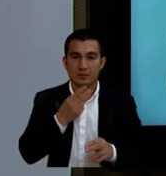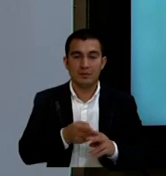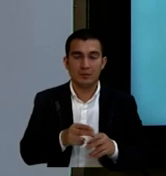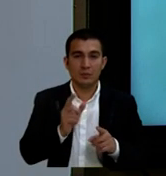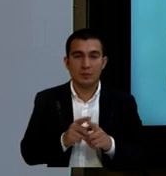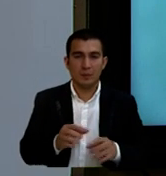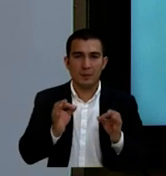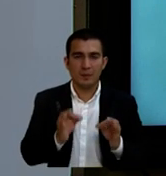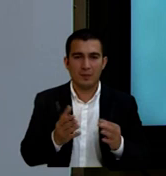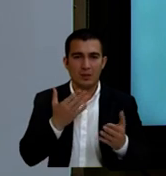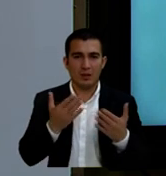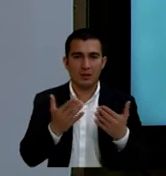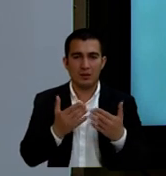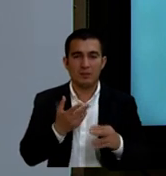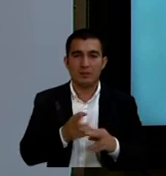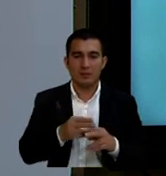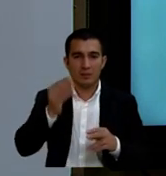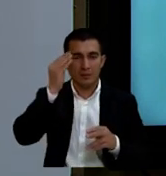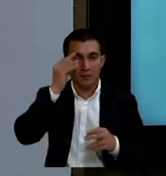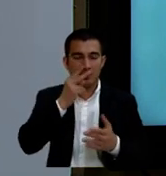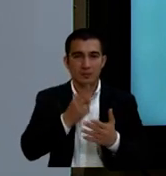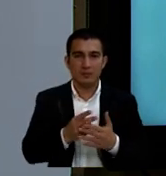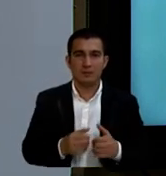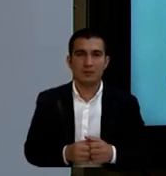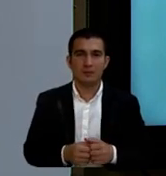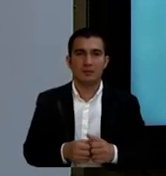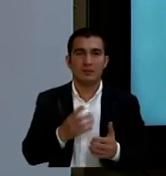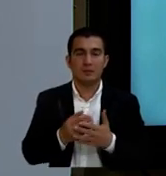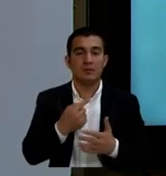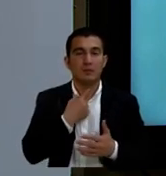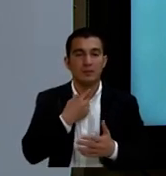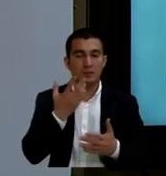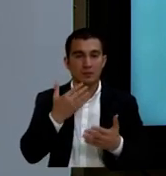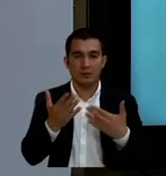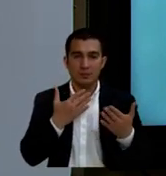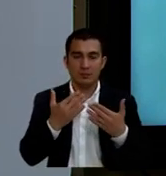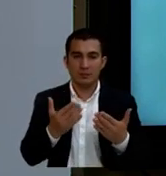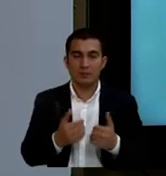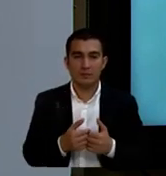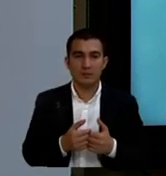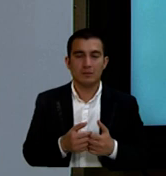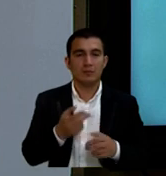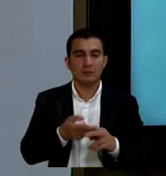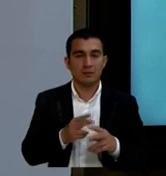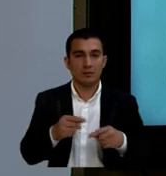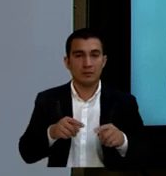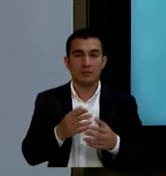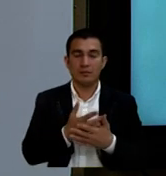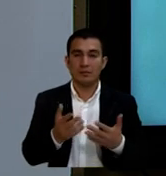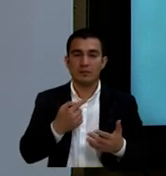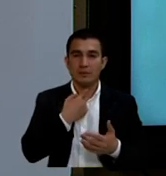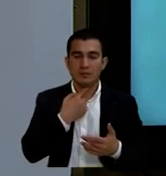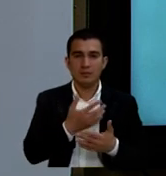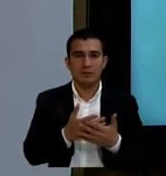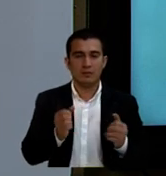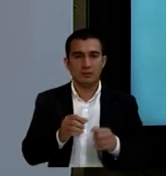to'g'ri qo'llash, ma'nosiga qarab to'g'ri qo'llash. Talaffuz me'yori, ya'ni o'sha ovozingizni